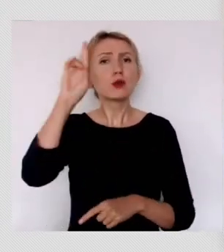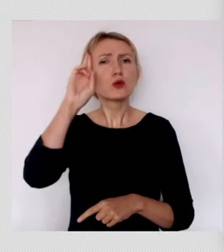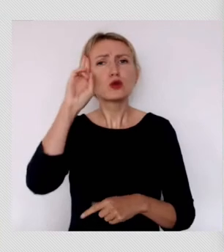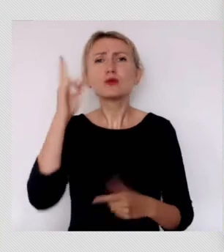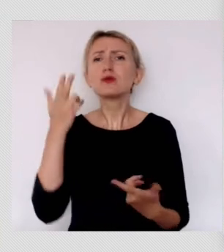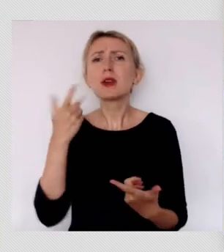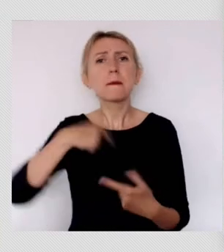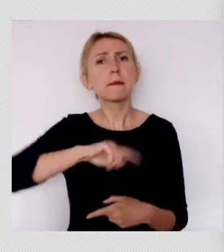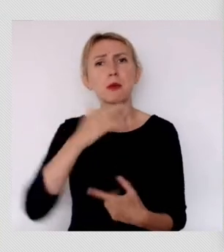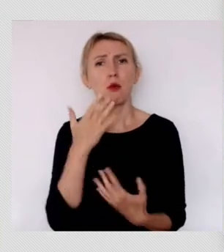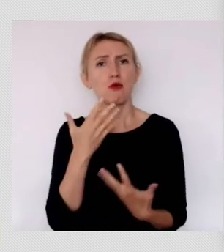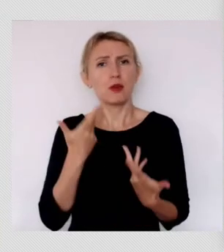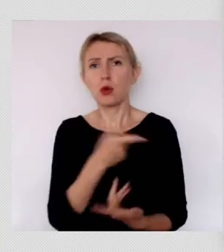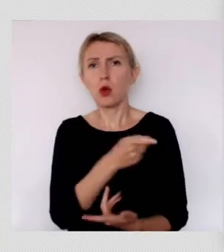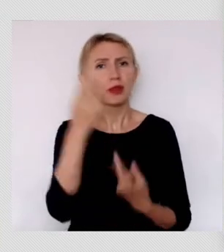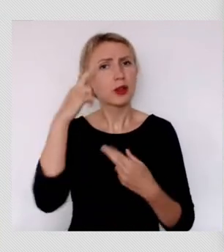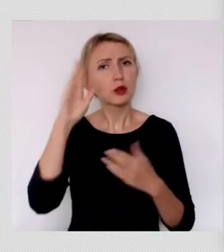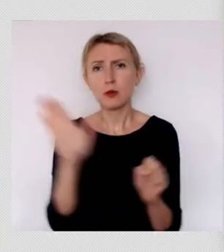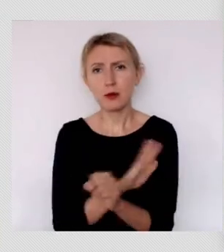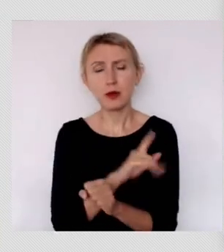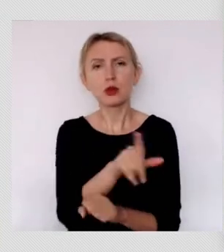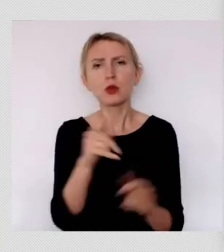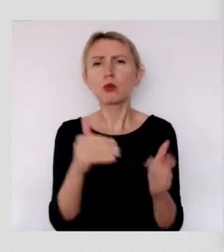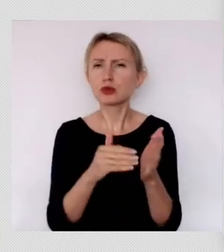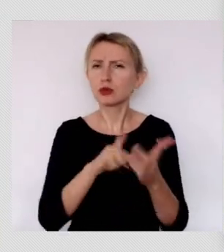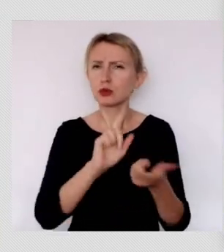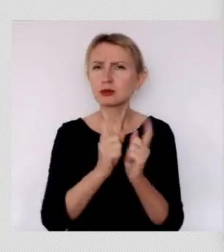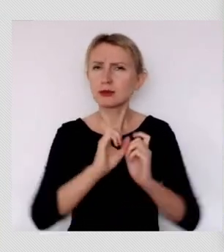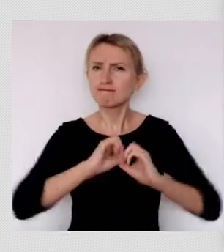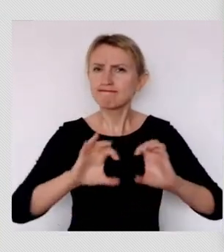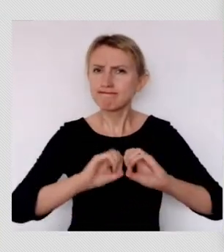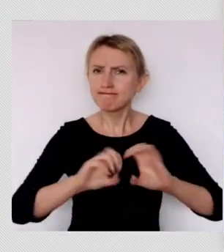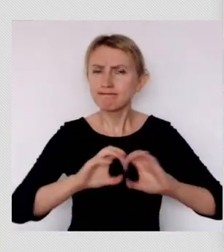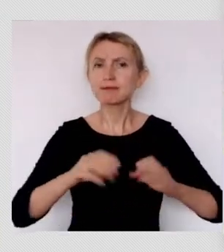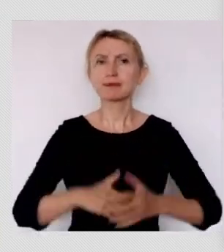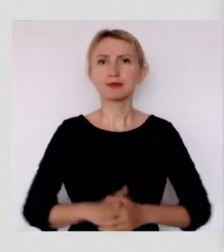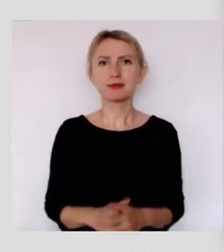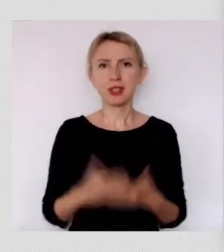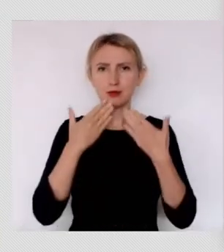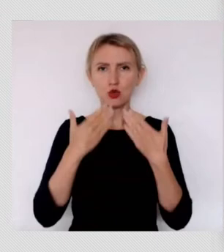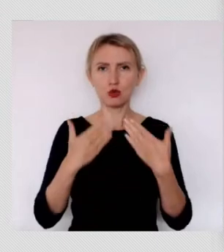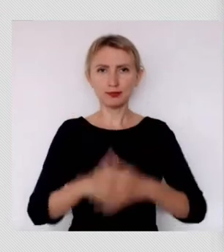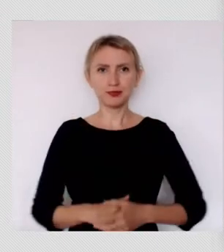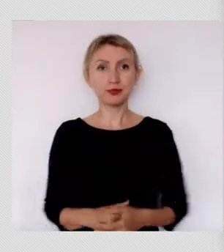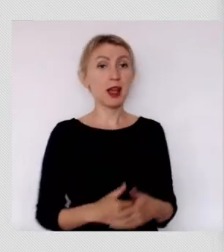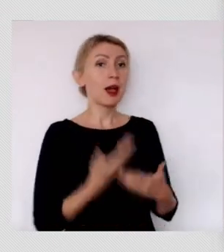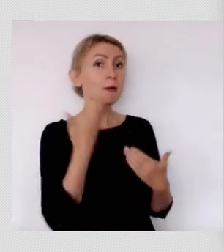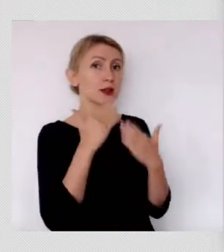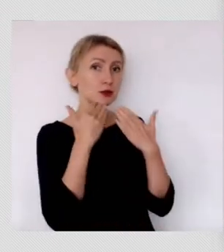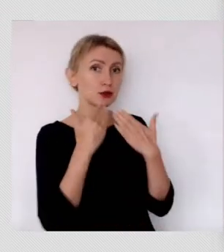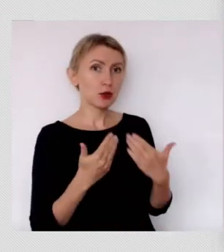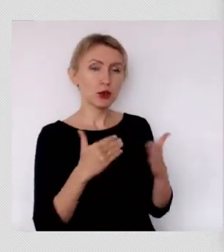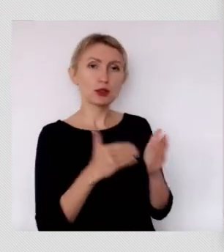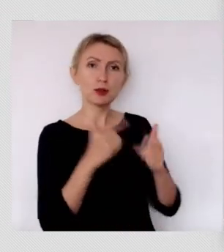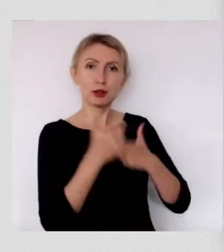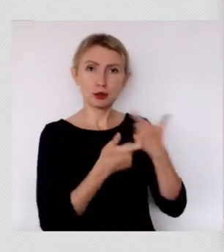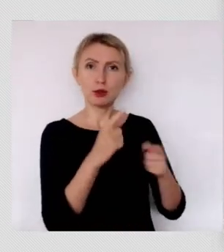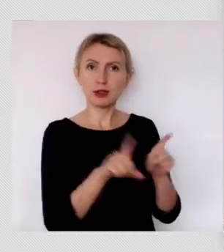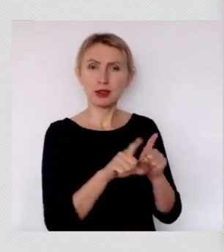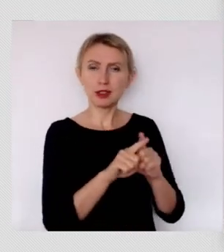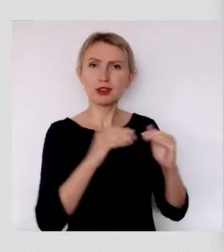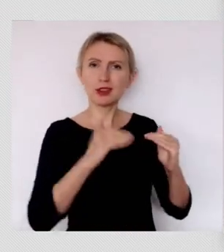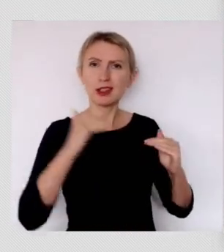czym my tutaj mówimy. Jest im to po prostu potrzebne, więc ta sieć jest. Dziękuję. Bardzo dziękuję. Trzeba zrobić z tego też